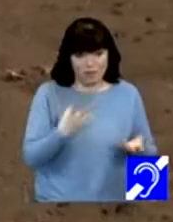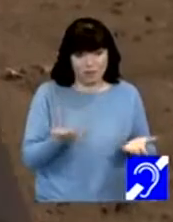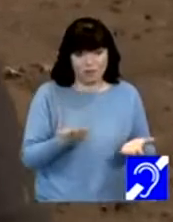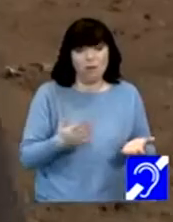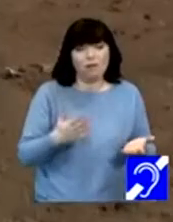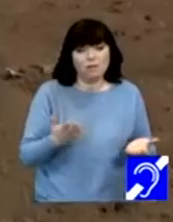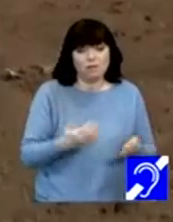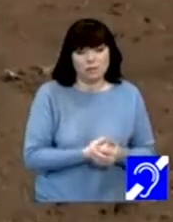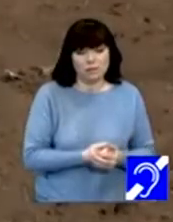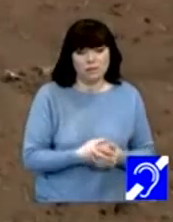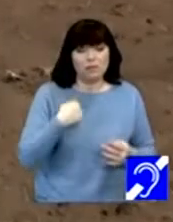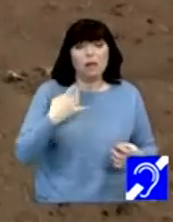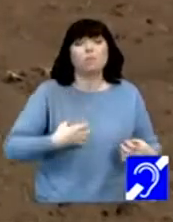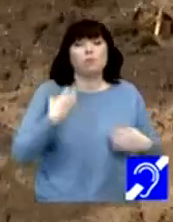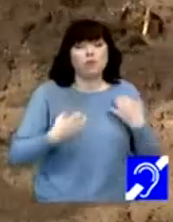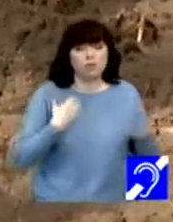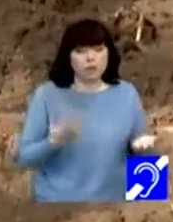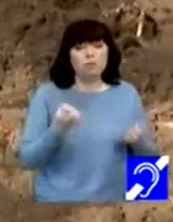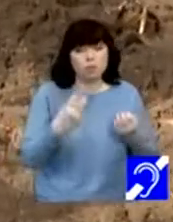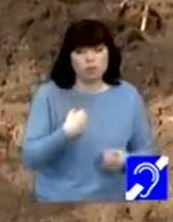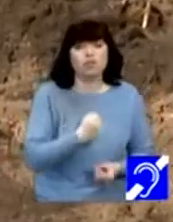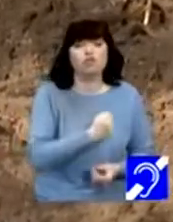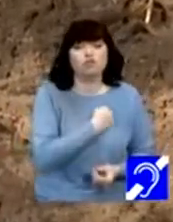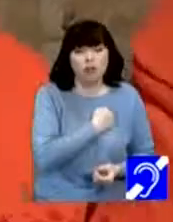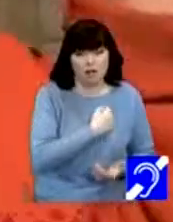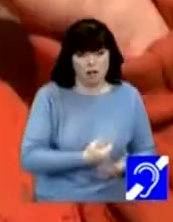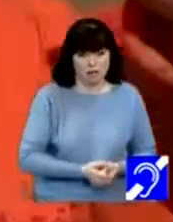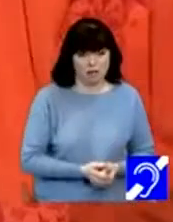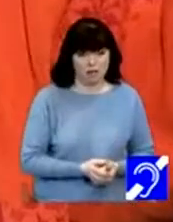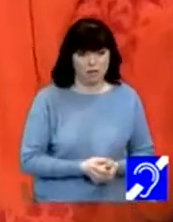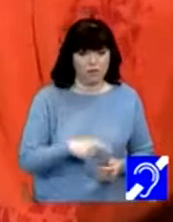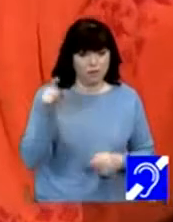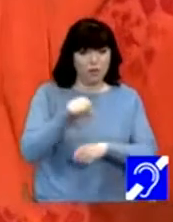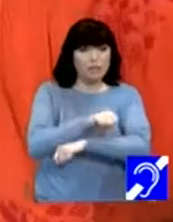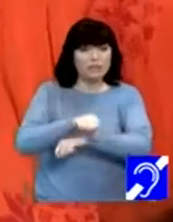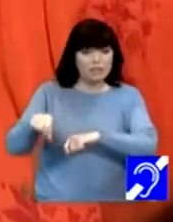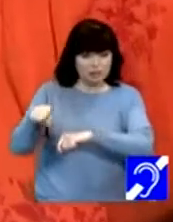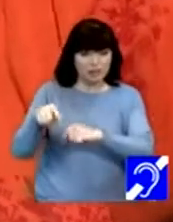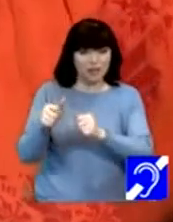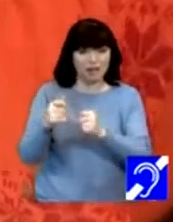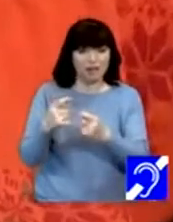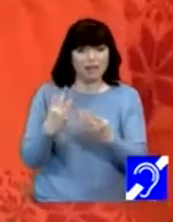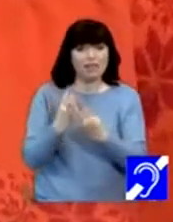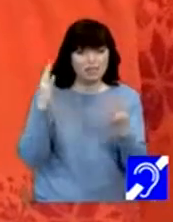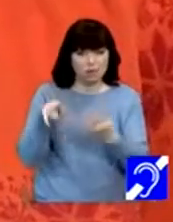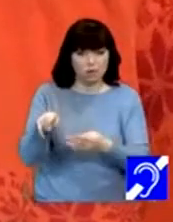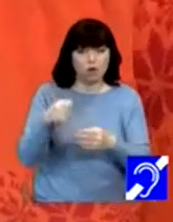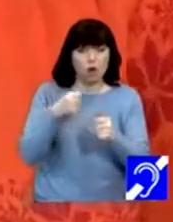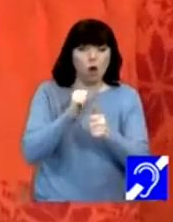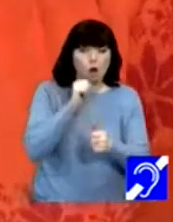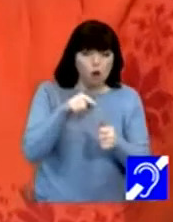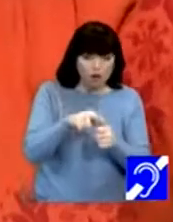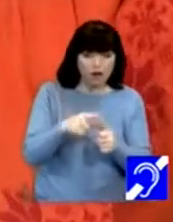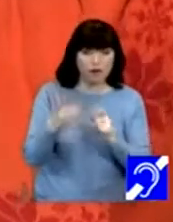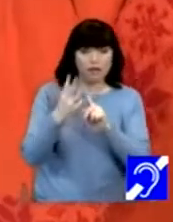trăit-o. Și panic pot să fac eu. Poți să-mi izele din lume cei care se cheruie. Acolo, lângă gardă, am pus așa între Nucșeala și până la Nucșeala, a